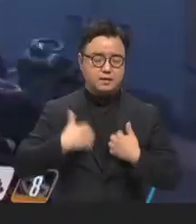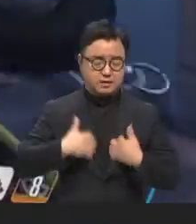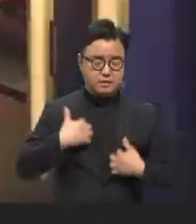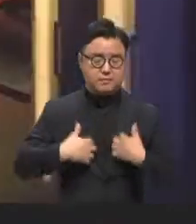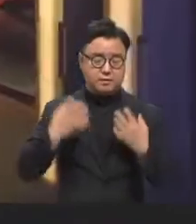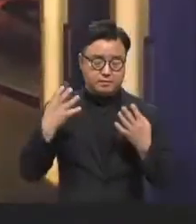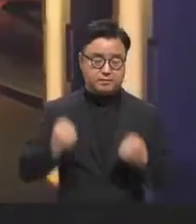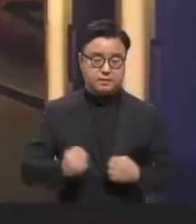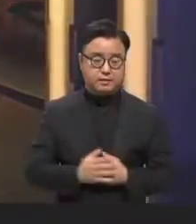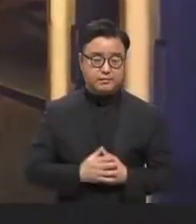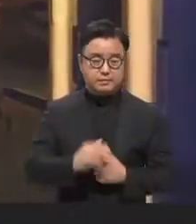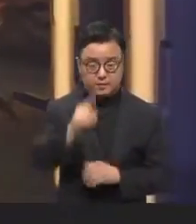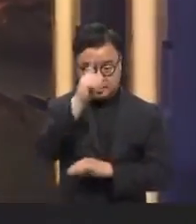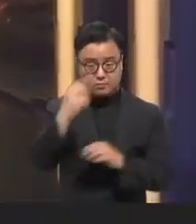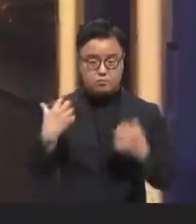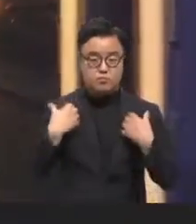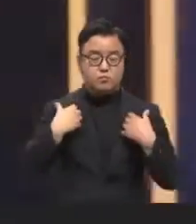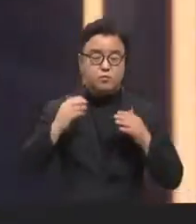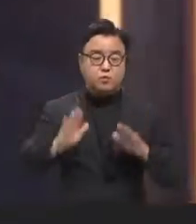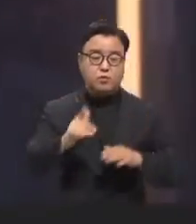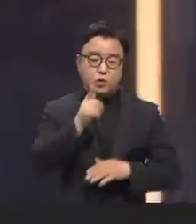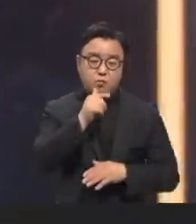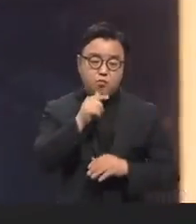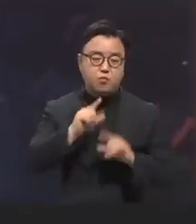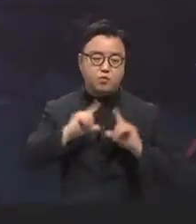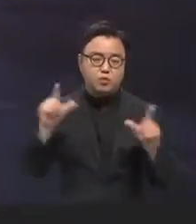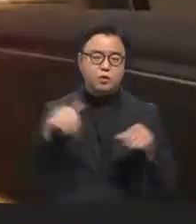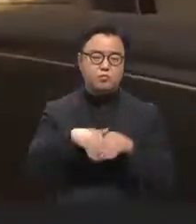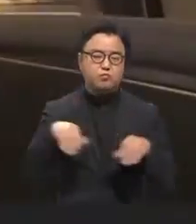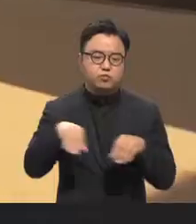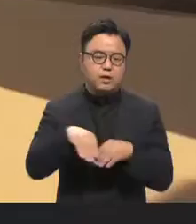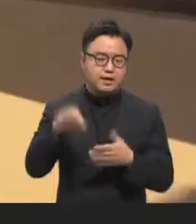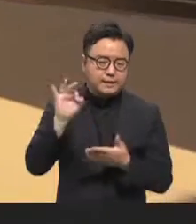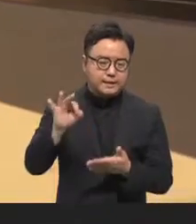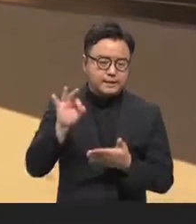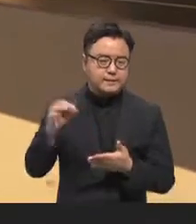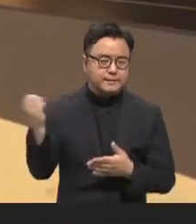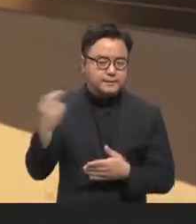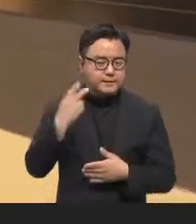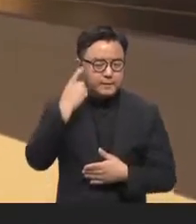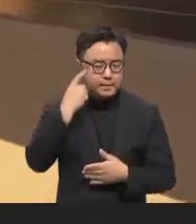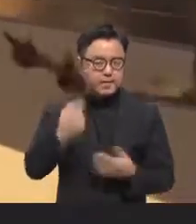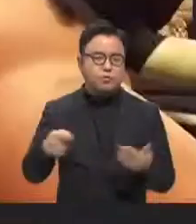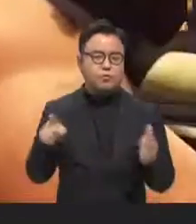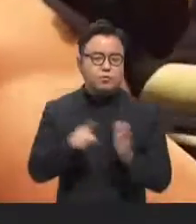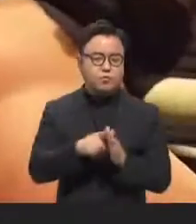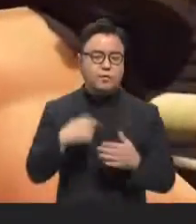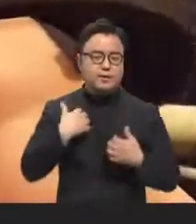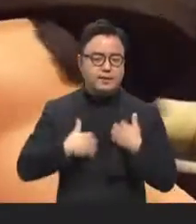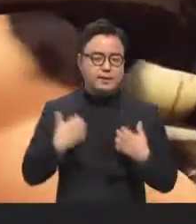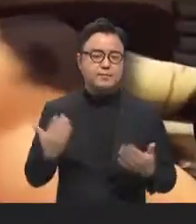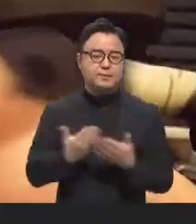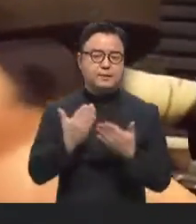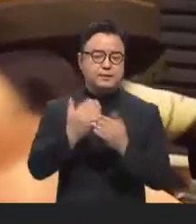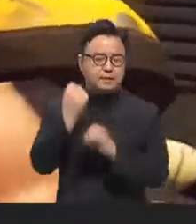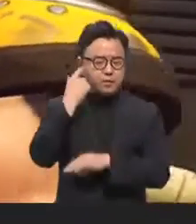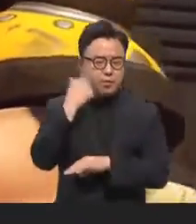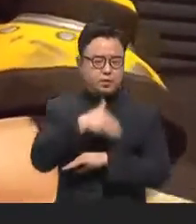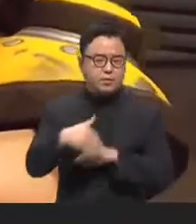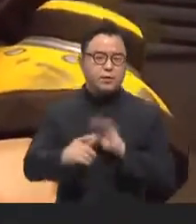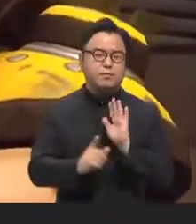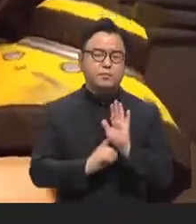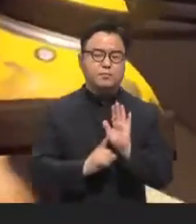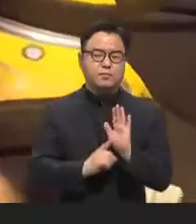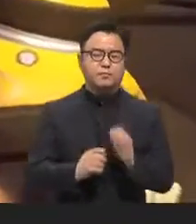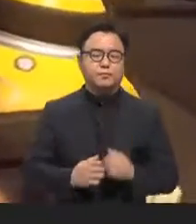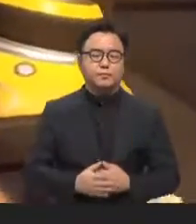있습니다 정부는 오는 월요일 게임의 문화적 가치를 제거하기 위한 게임지능 기본계획을 발표할 예정입니다 EBS 뉴스